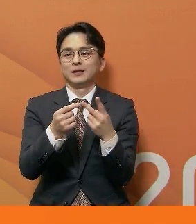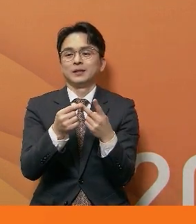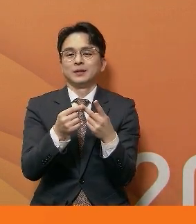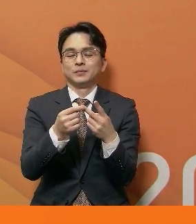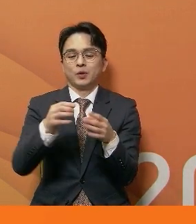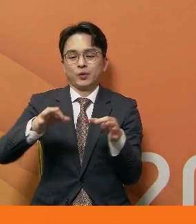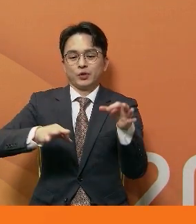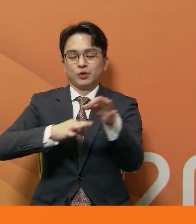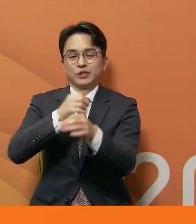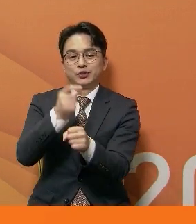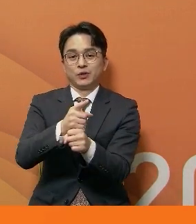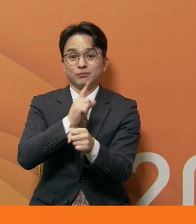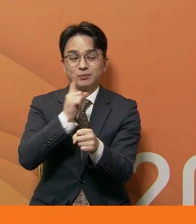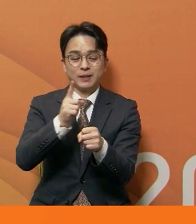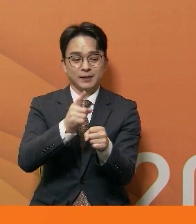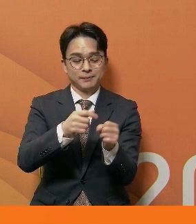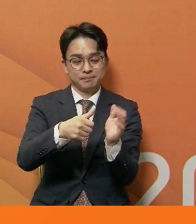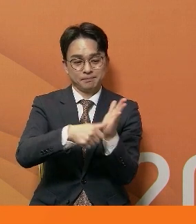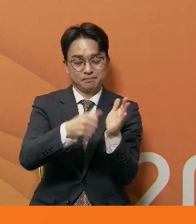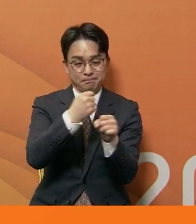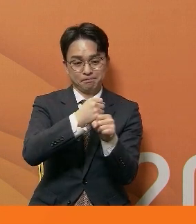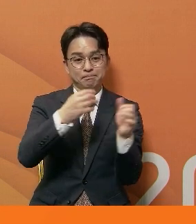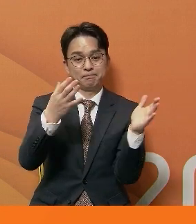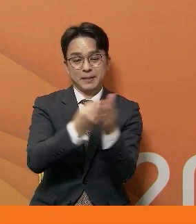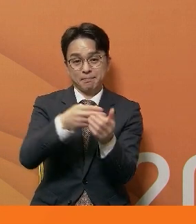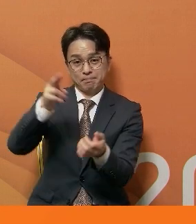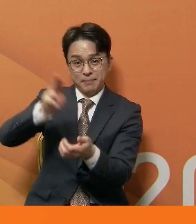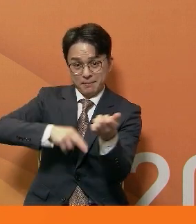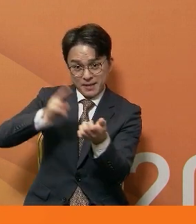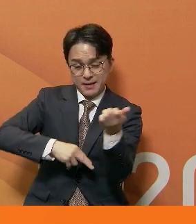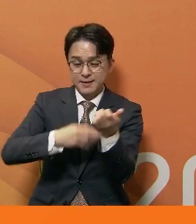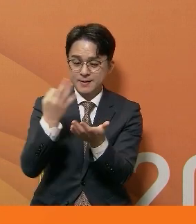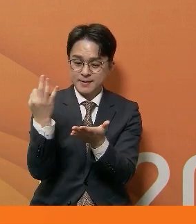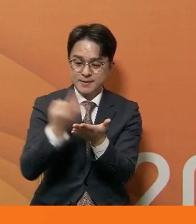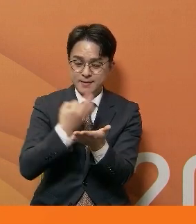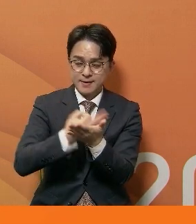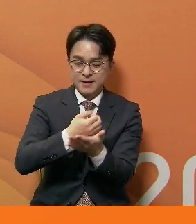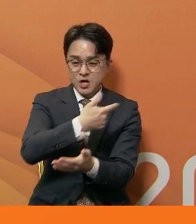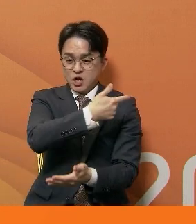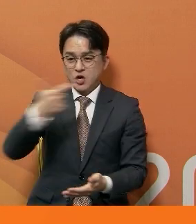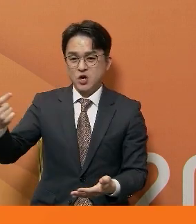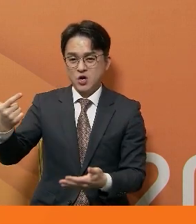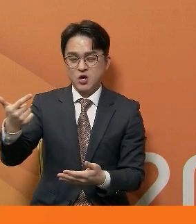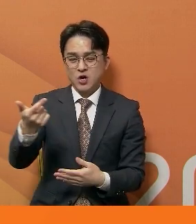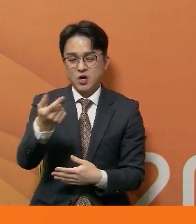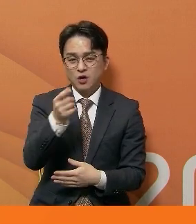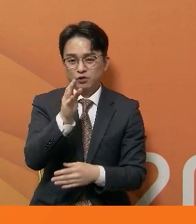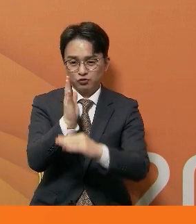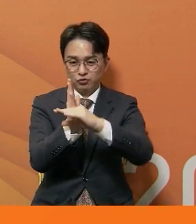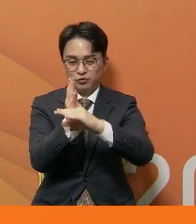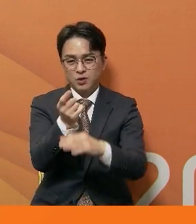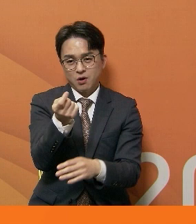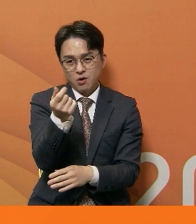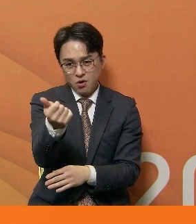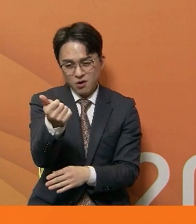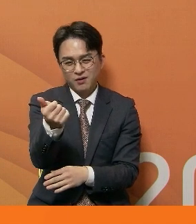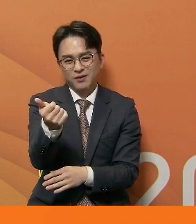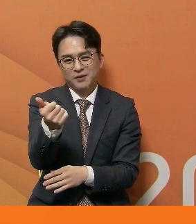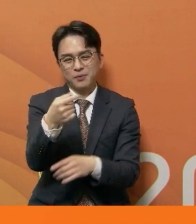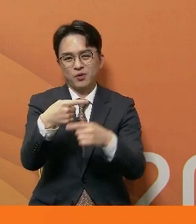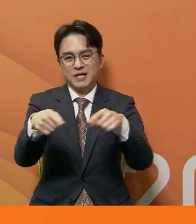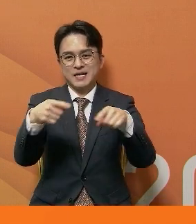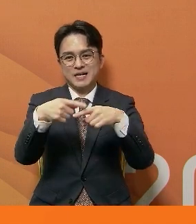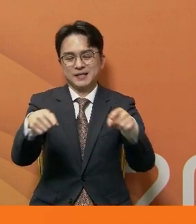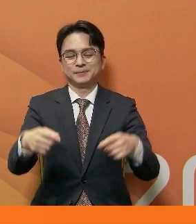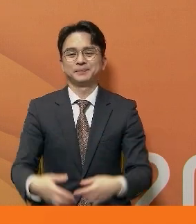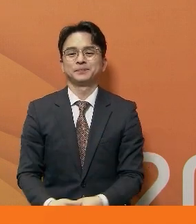얼마만에 매출액을 올릴 것인지 추정 매출액을 저희가 예측을 해내는 건데 최소값하고 최대값으로 제시를 하는